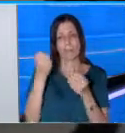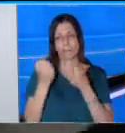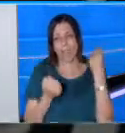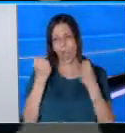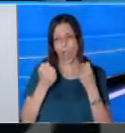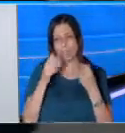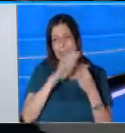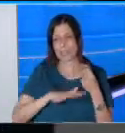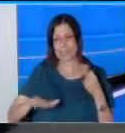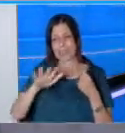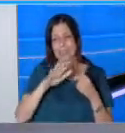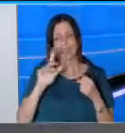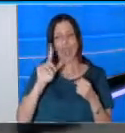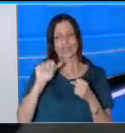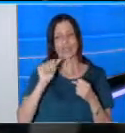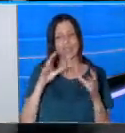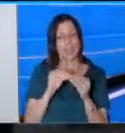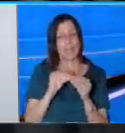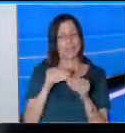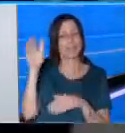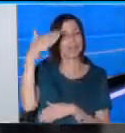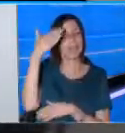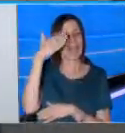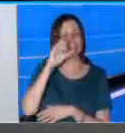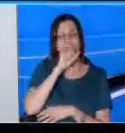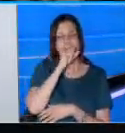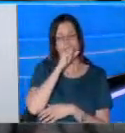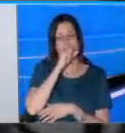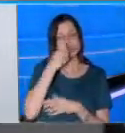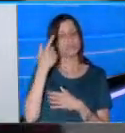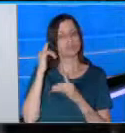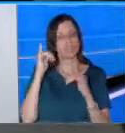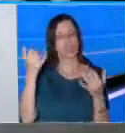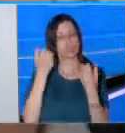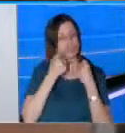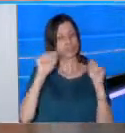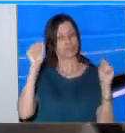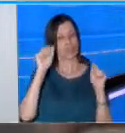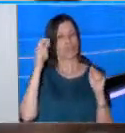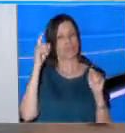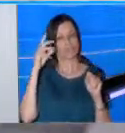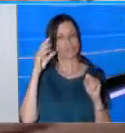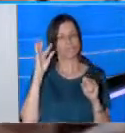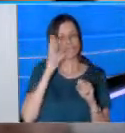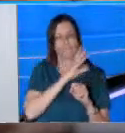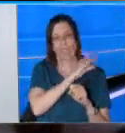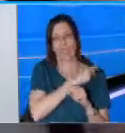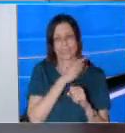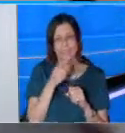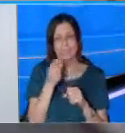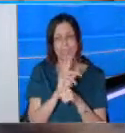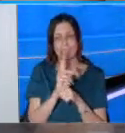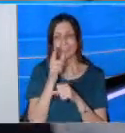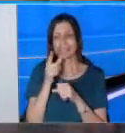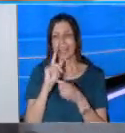בכל רחבות לוס אנג'לס, עם דגלים ורמקולים ולצעוק Free Palestine. הנקודה שזה, ברגע שזה הפך